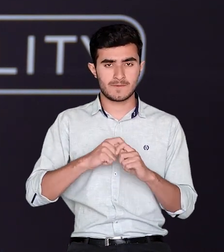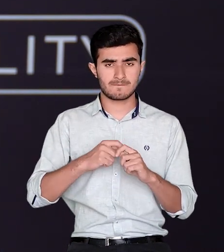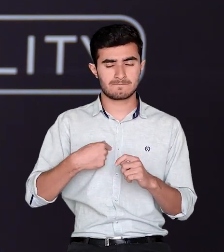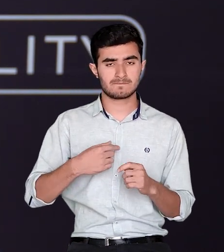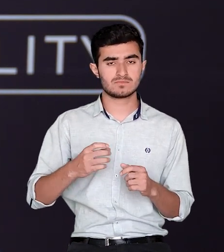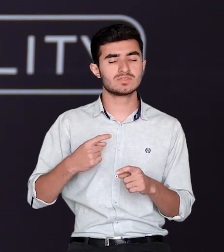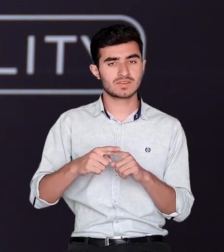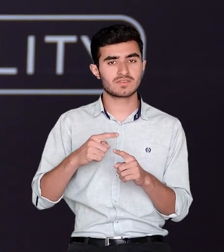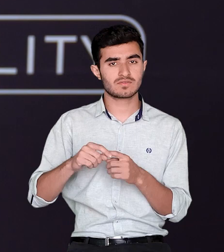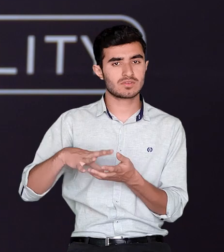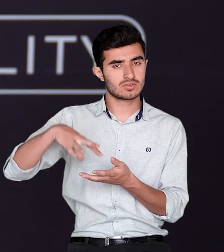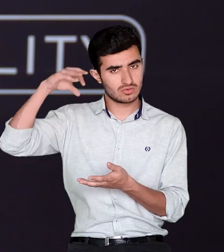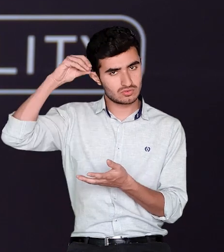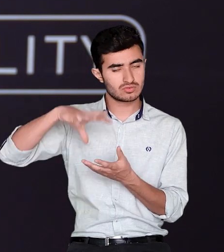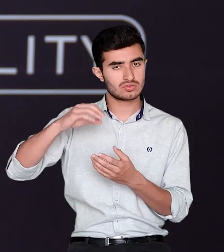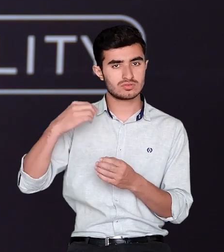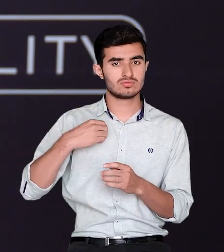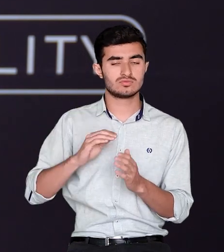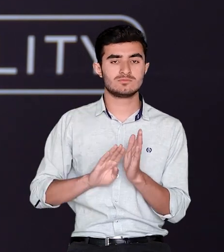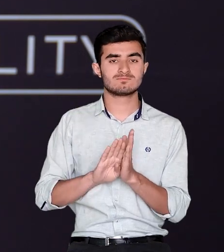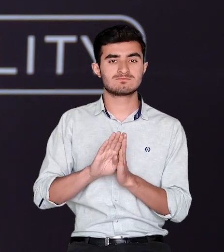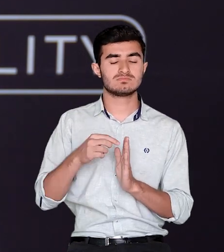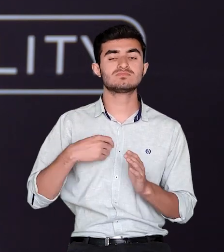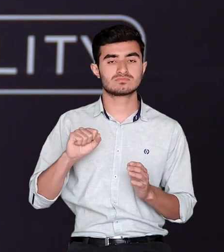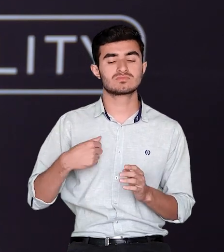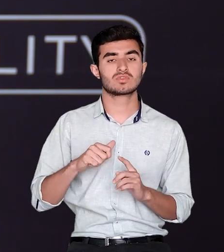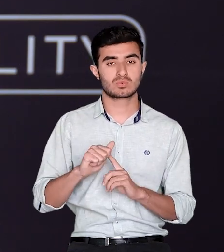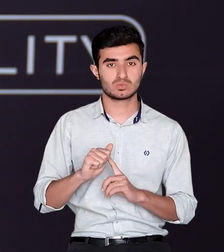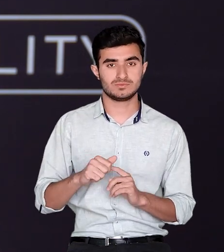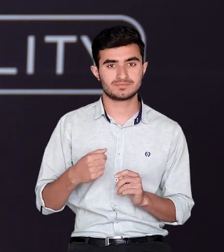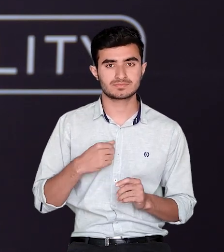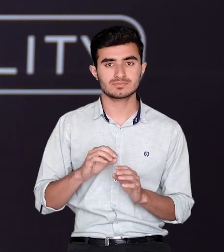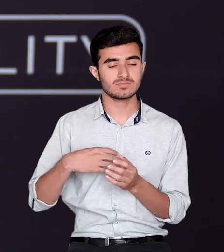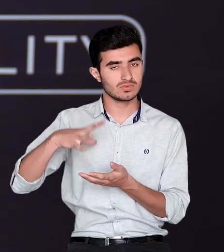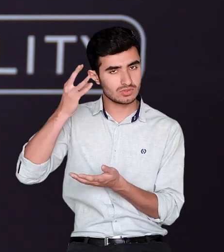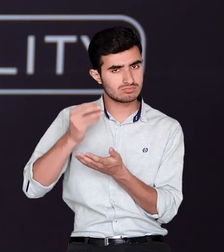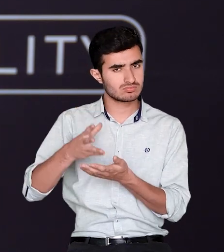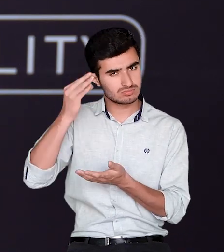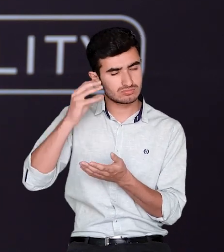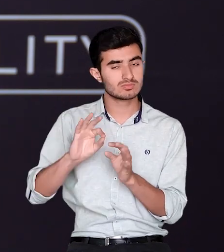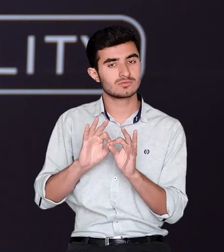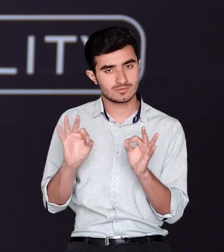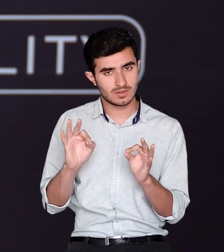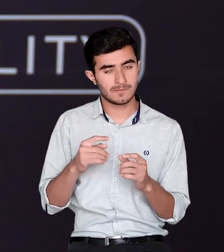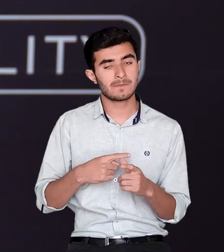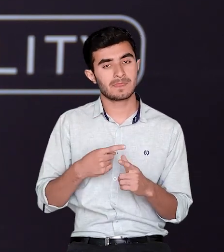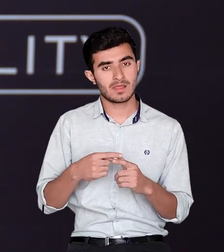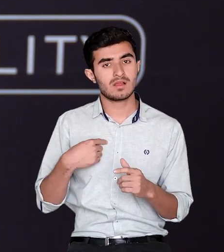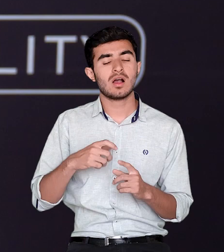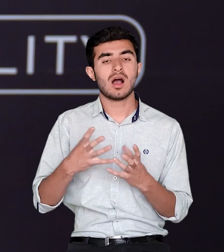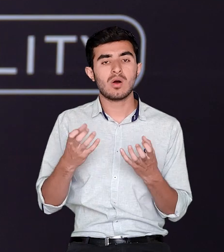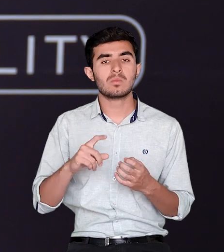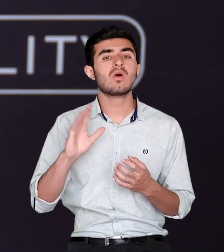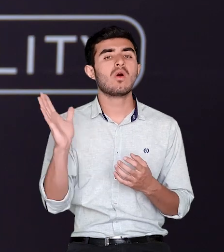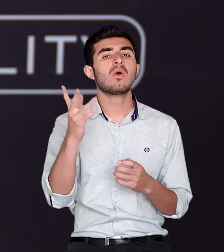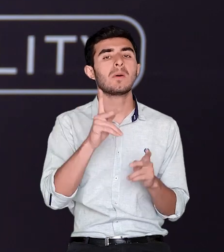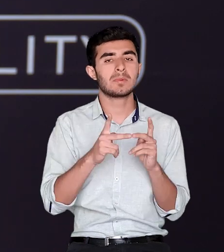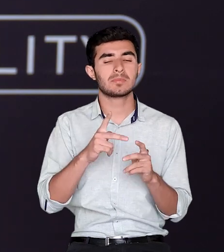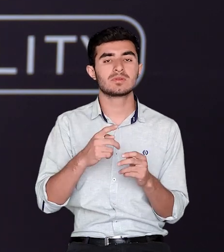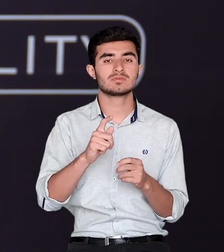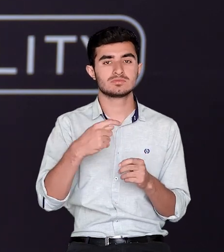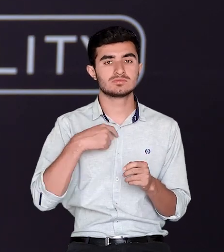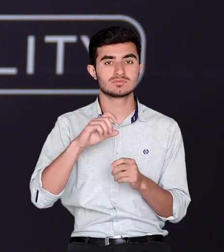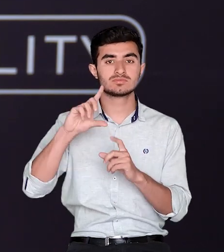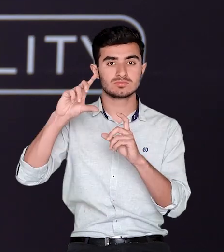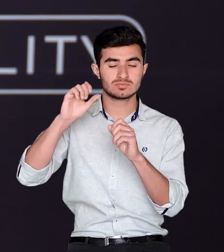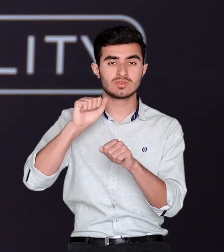हूँ काफ़ी ज़्यादा, क्योंकि आई जस्ट स्टार्टेड आउट, सो आई वांट टू इम्प्रूव ऑन माई सेल्फ। मगर कॉन्स्टेंटली मैं ये भी चाहता हूँ कि और लोग भी एस्ट्रोफोटोग्राफी में